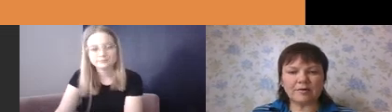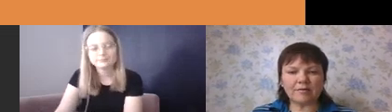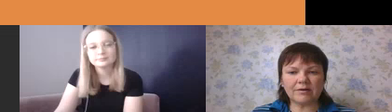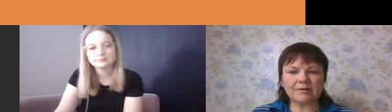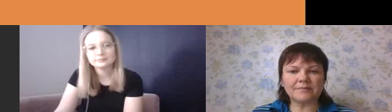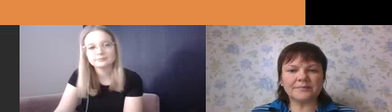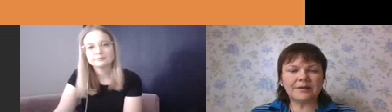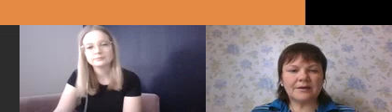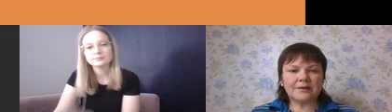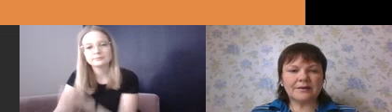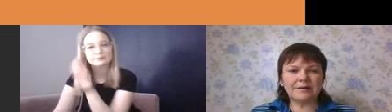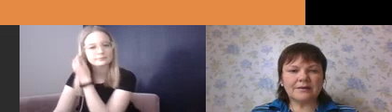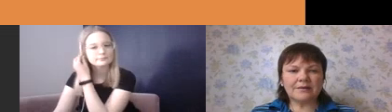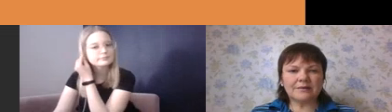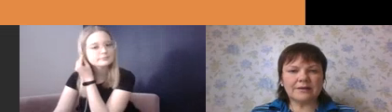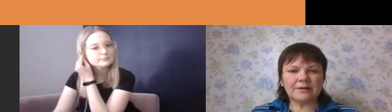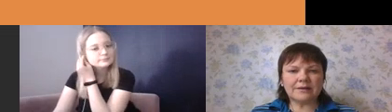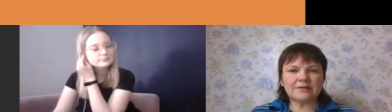sisseastumistingimused, õppekava